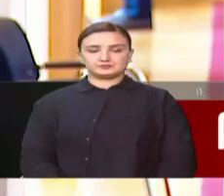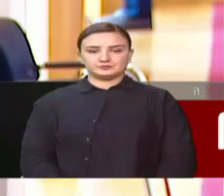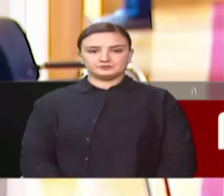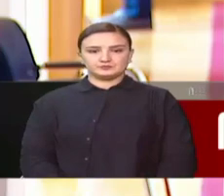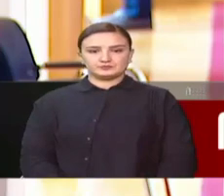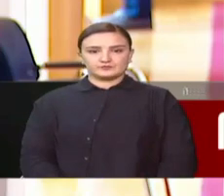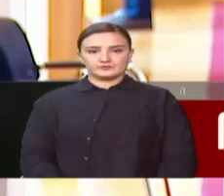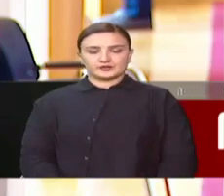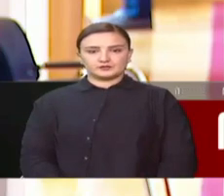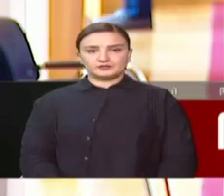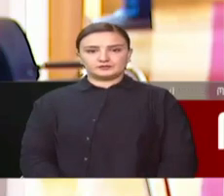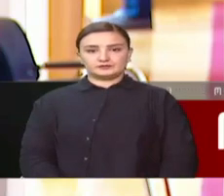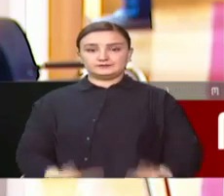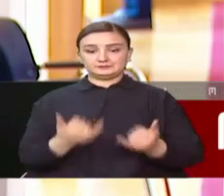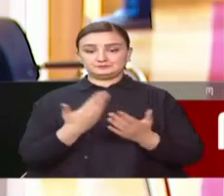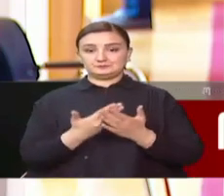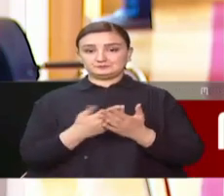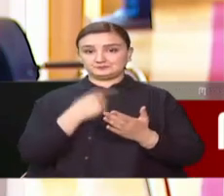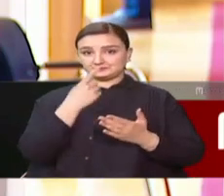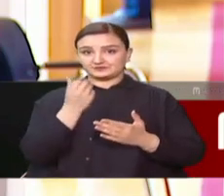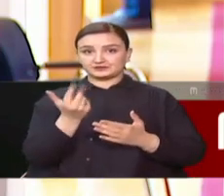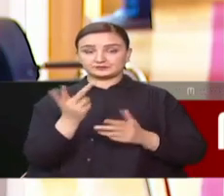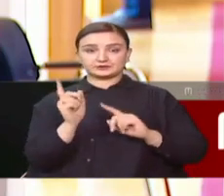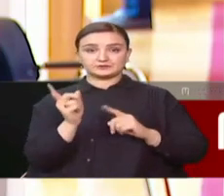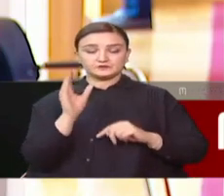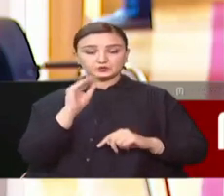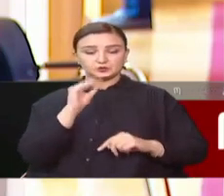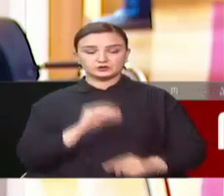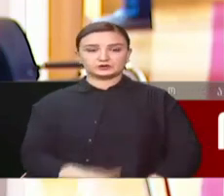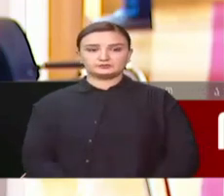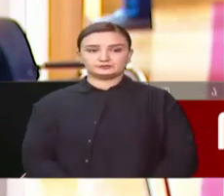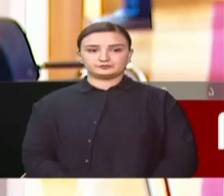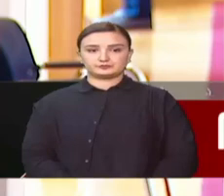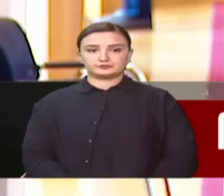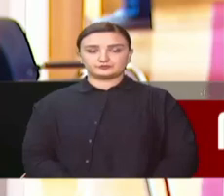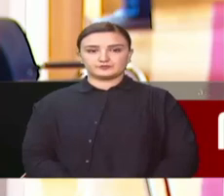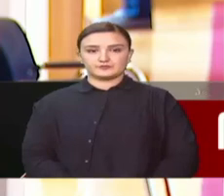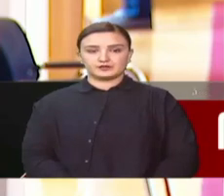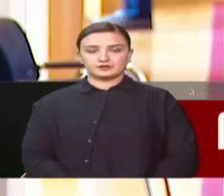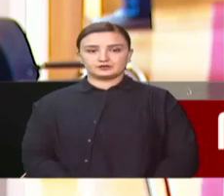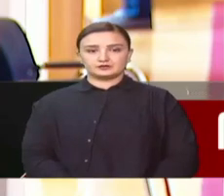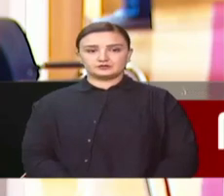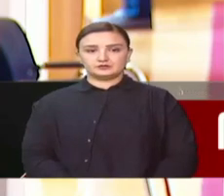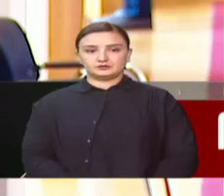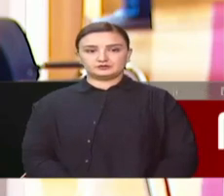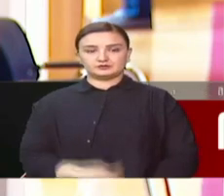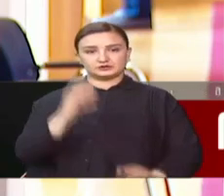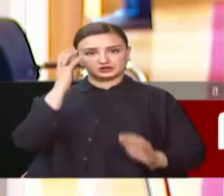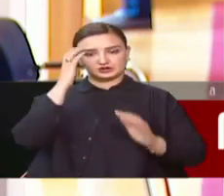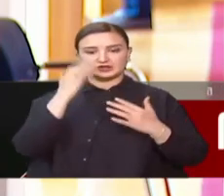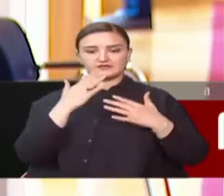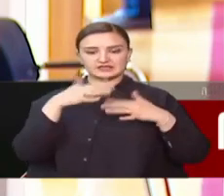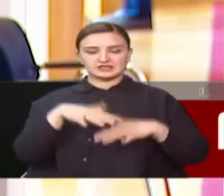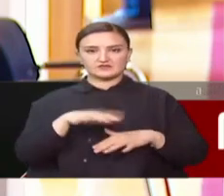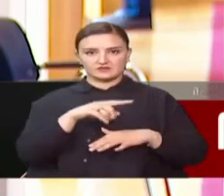тиметкуи. Трез магали тима уханет самет апрелс родисат. Шауиз гуис самит руминета